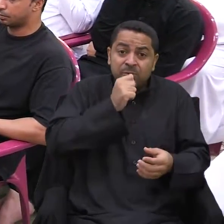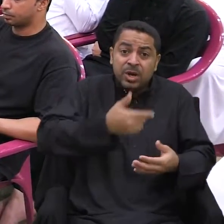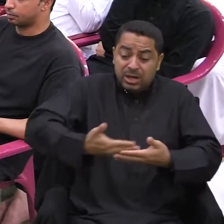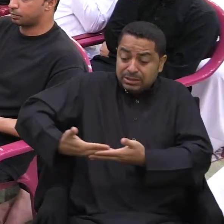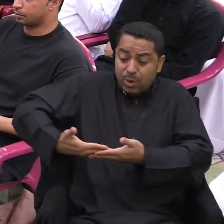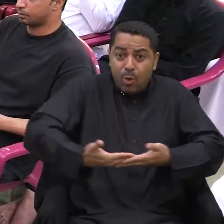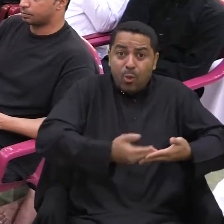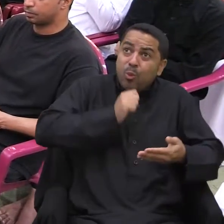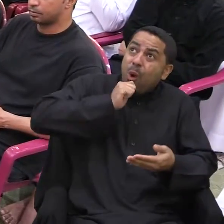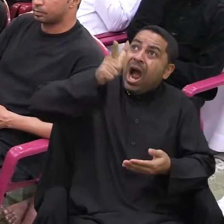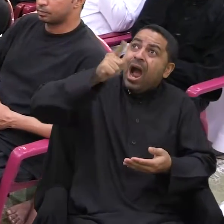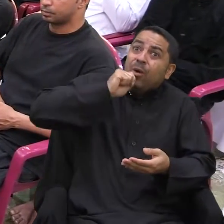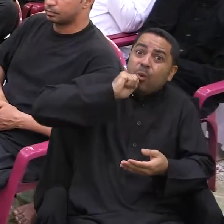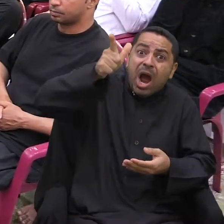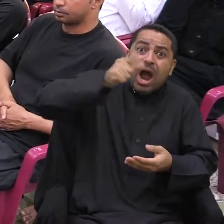يتلظى